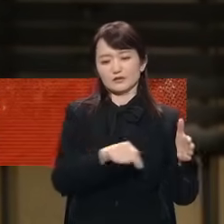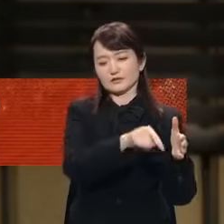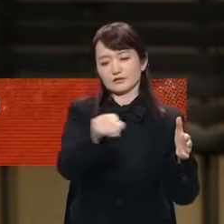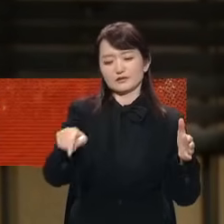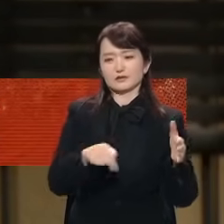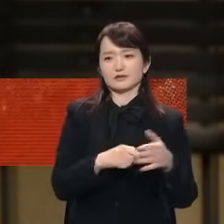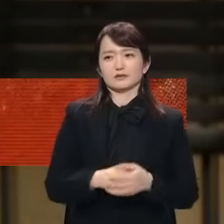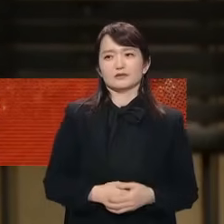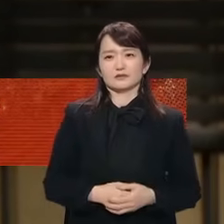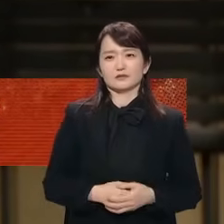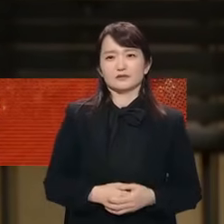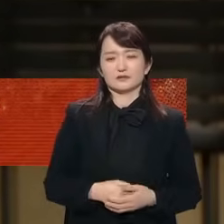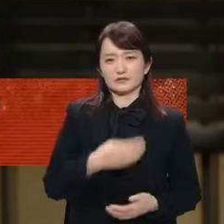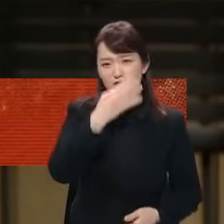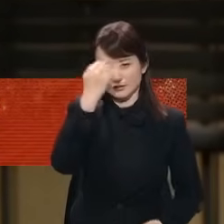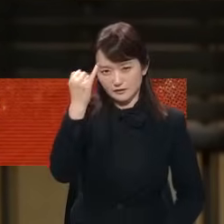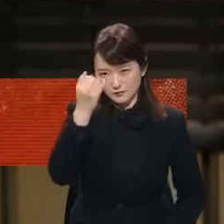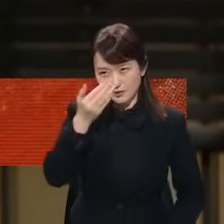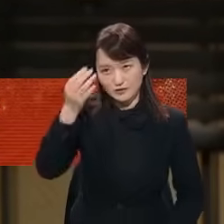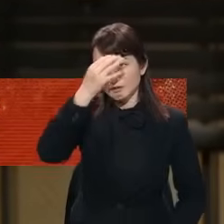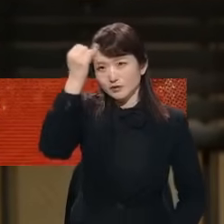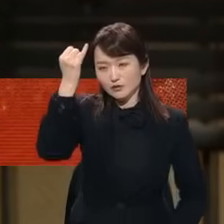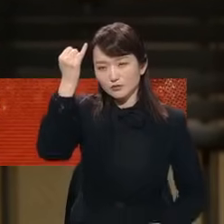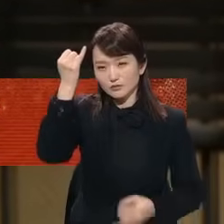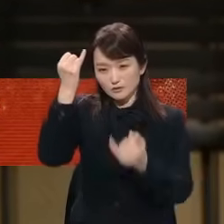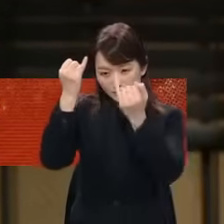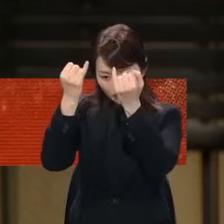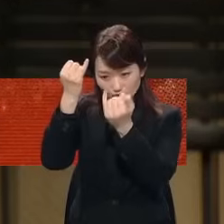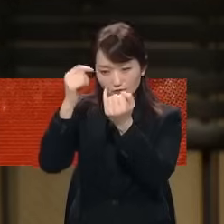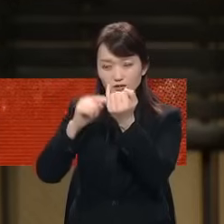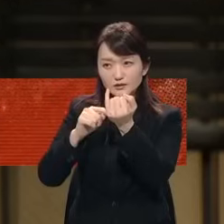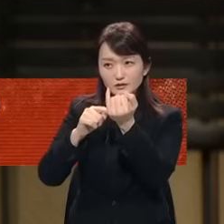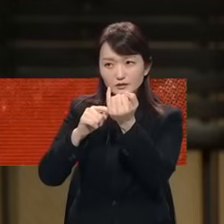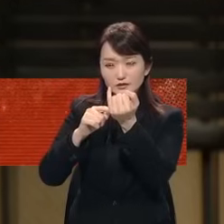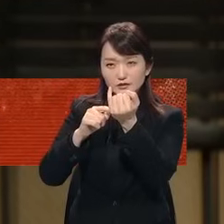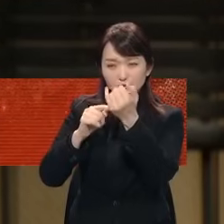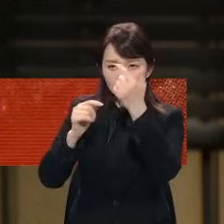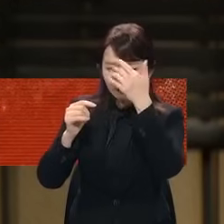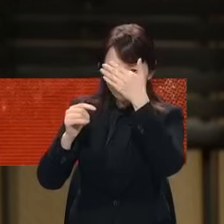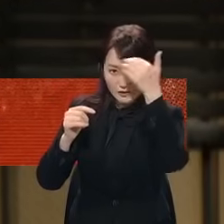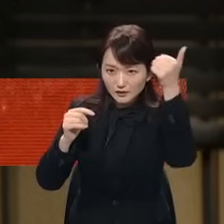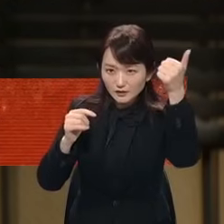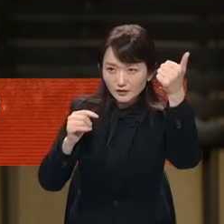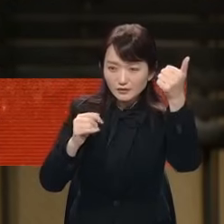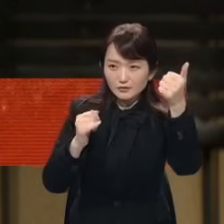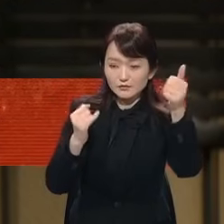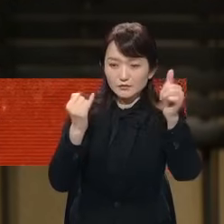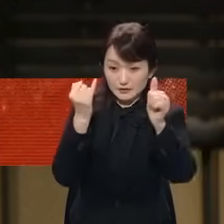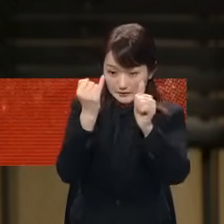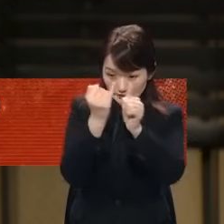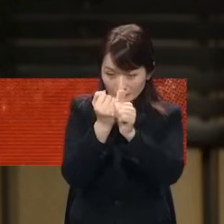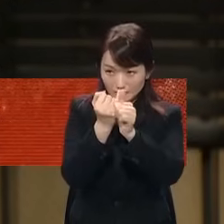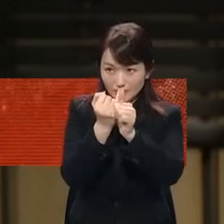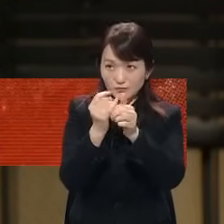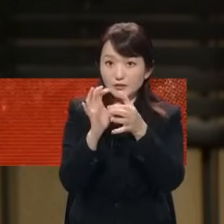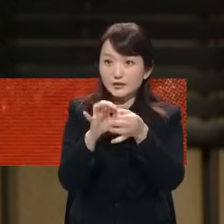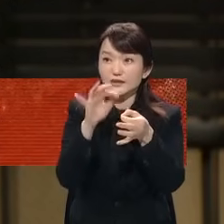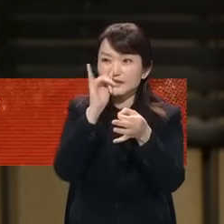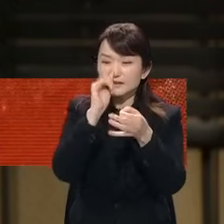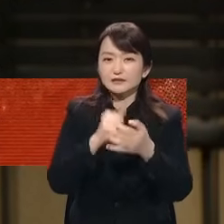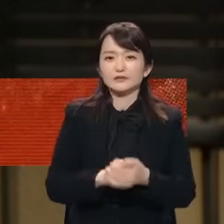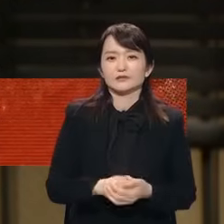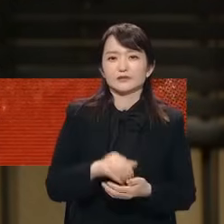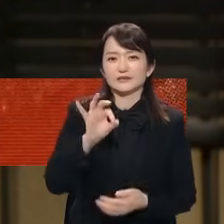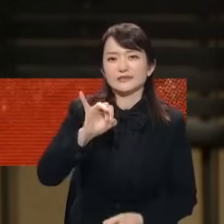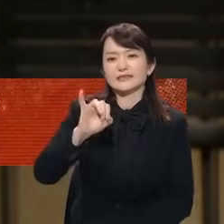할 징조 할머니의 여동생이면 증주 할아버지와 증주 할머니가 결혼하는 바람에 엮인 거잖아요 인이라고 합니다